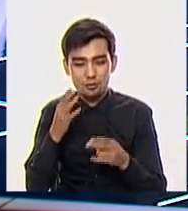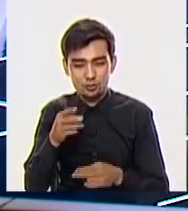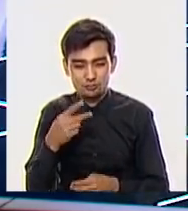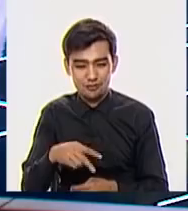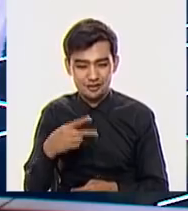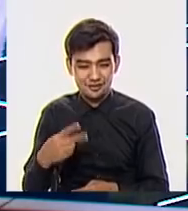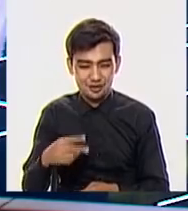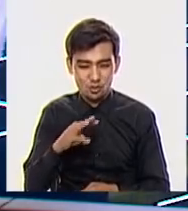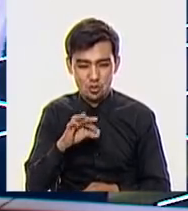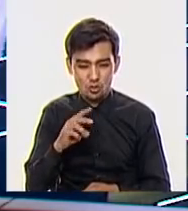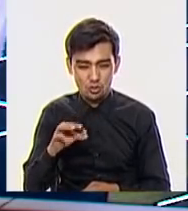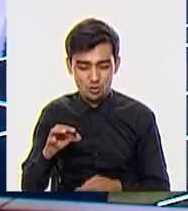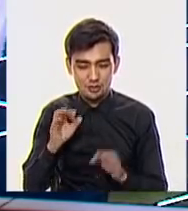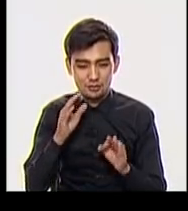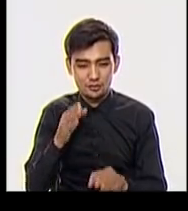расскажет Нургали Карабаев.